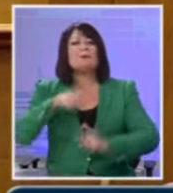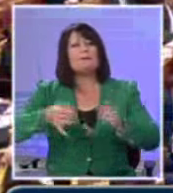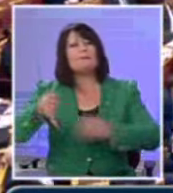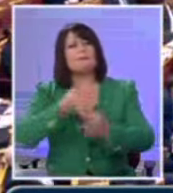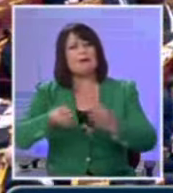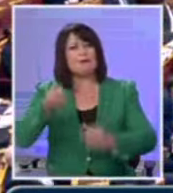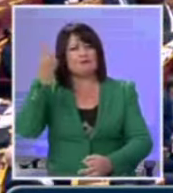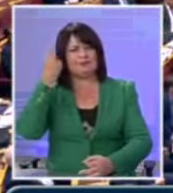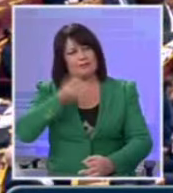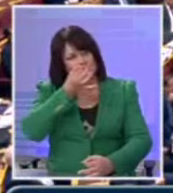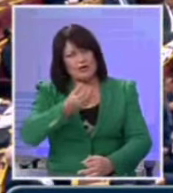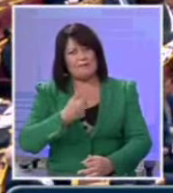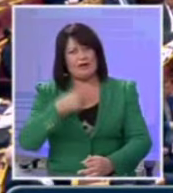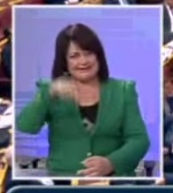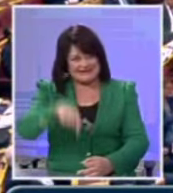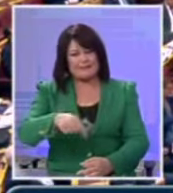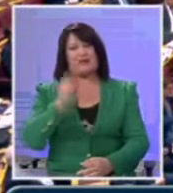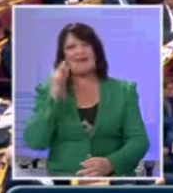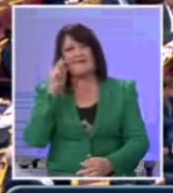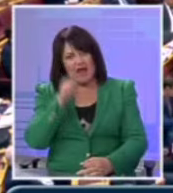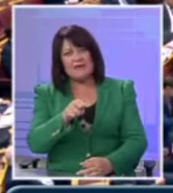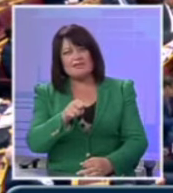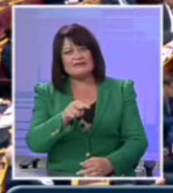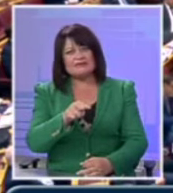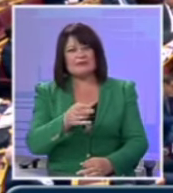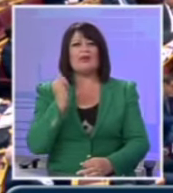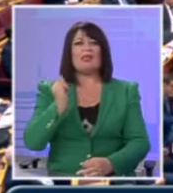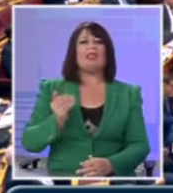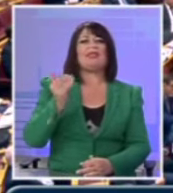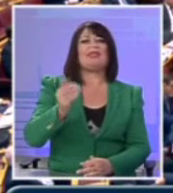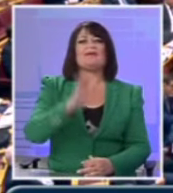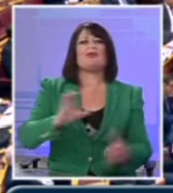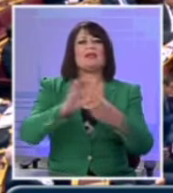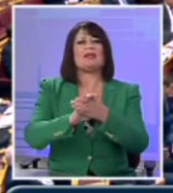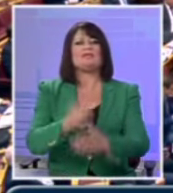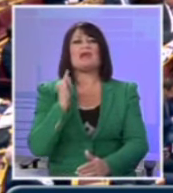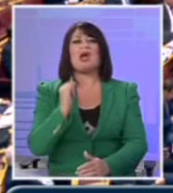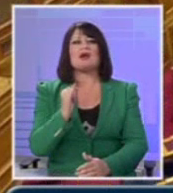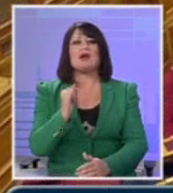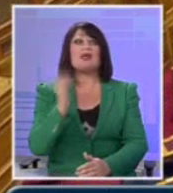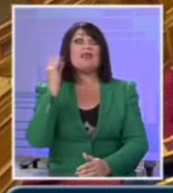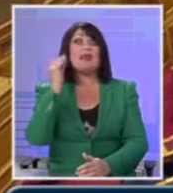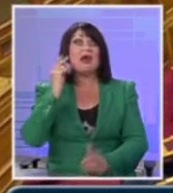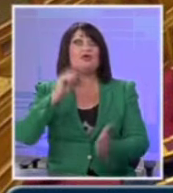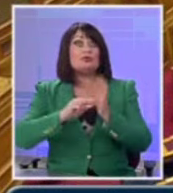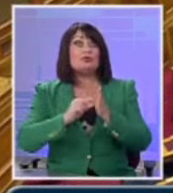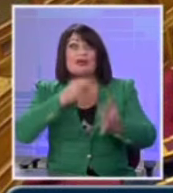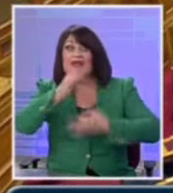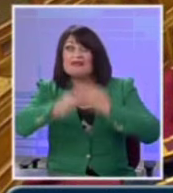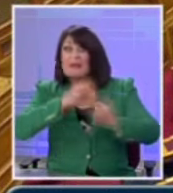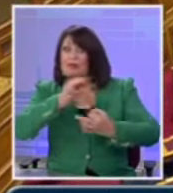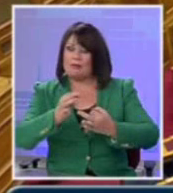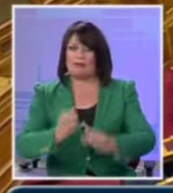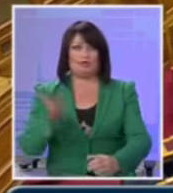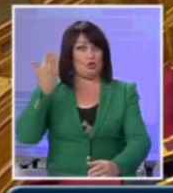έλεγα ανοησίες. Σήμερα βλέπουμε πόσο έχει καθυστερήσει η Ευρωπαϊκή Ένωση που δεν άκουσε με προσοχή τις τότε αναλύσεις